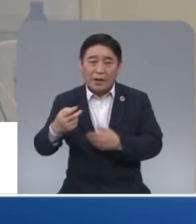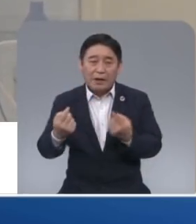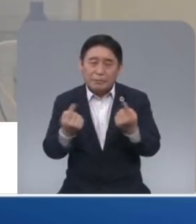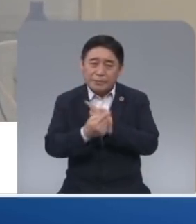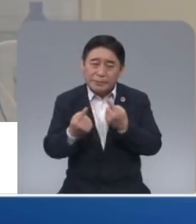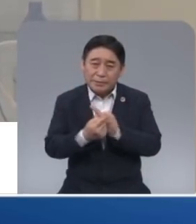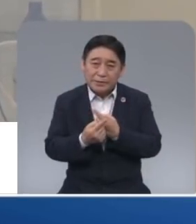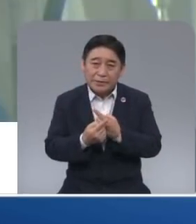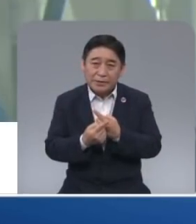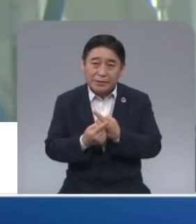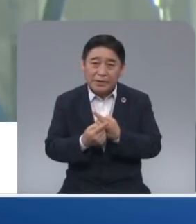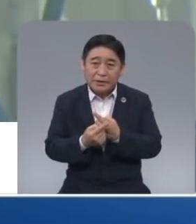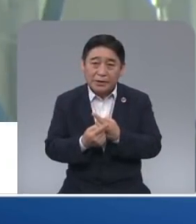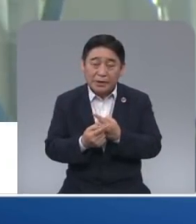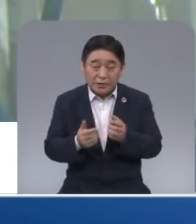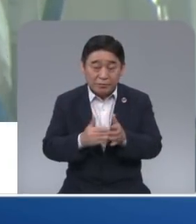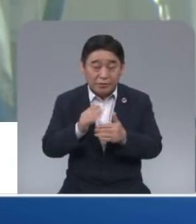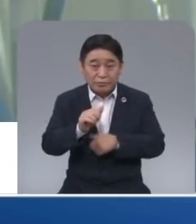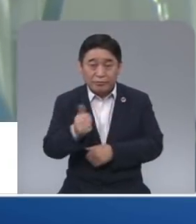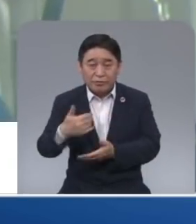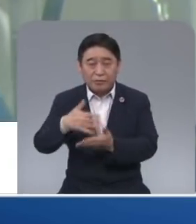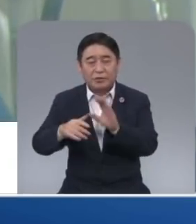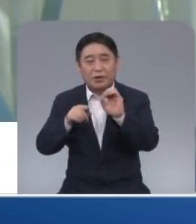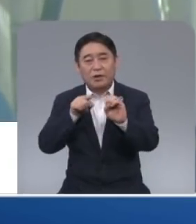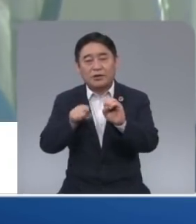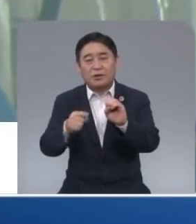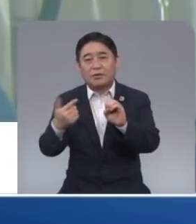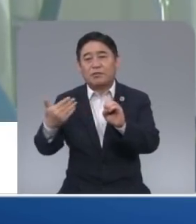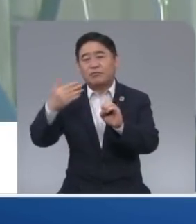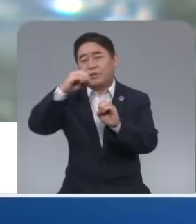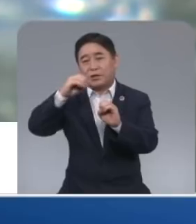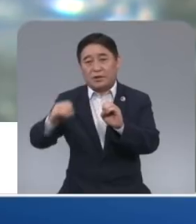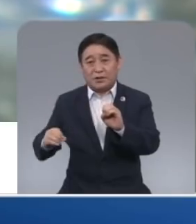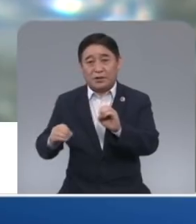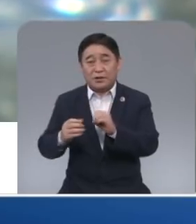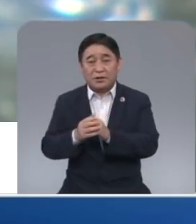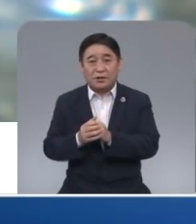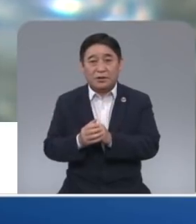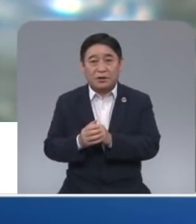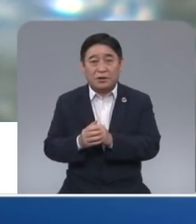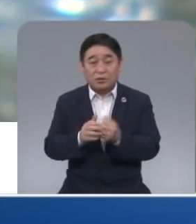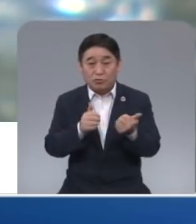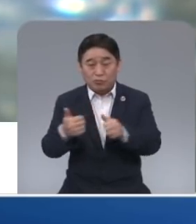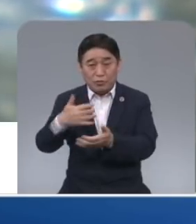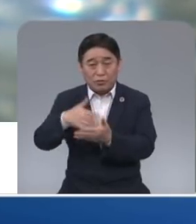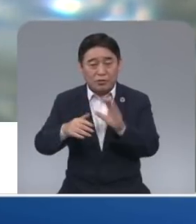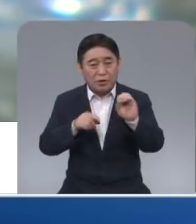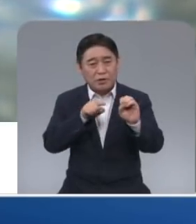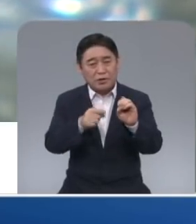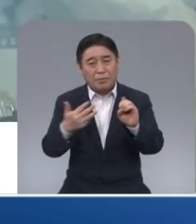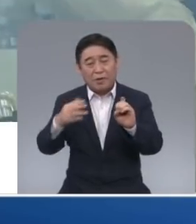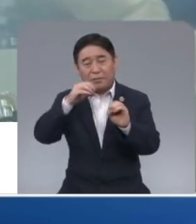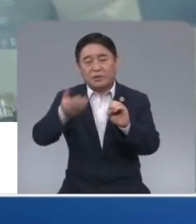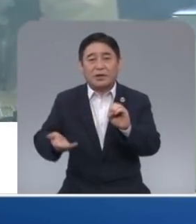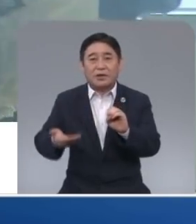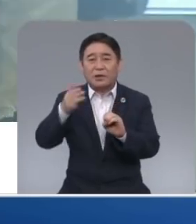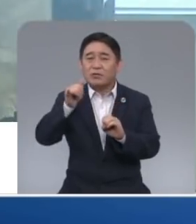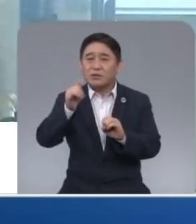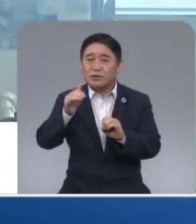달 치명률을 조사를 한 게 있었습니다. 그랬더니 0.19%입니다. 전반적인 치명률은 현재 0.8%가